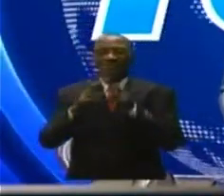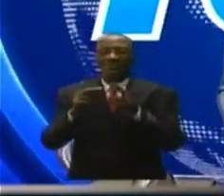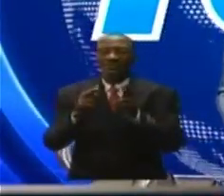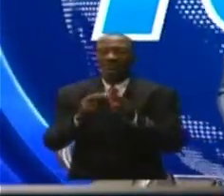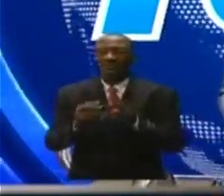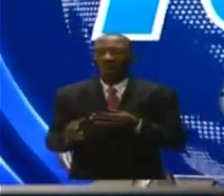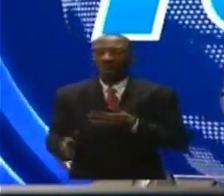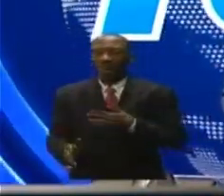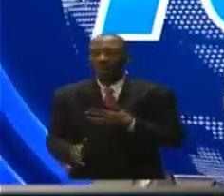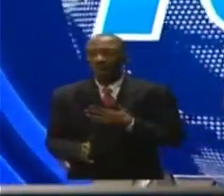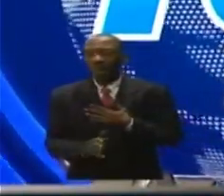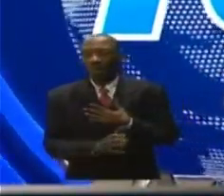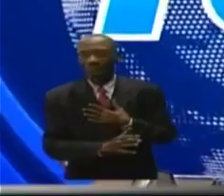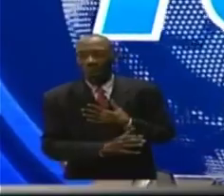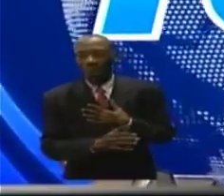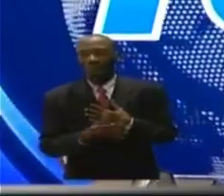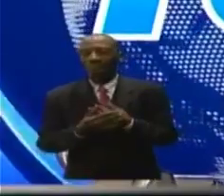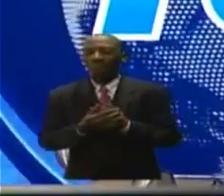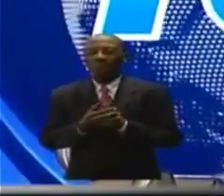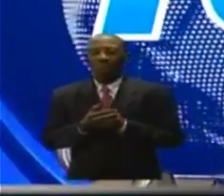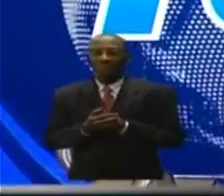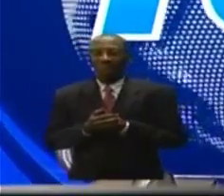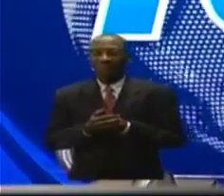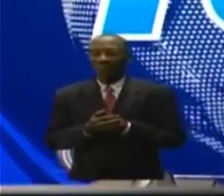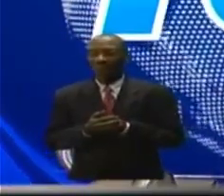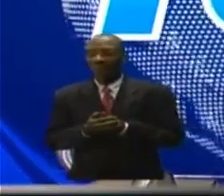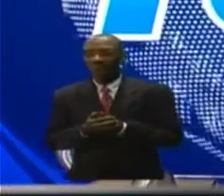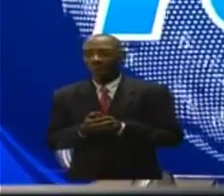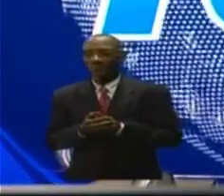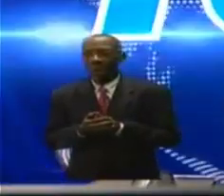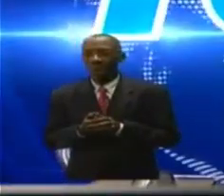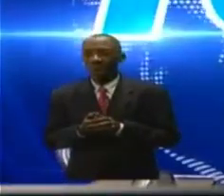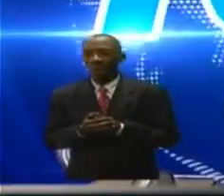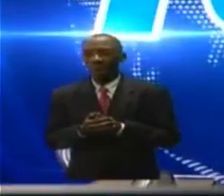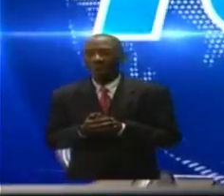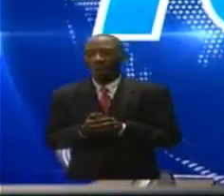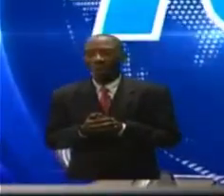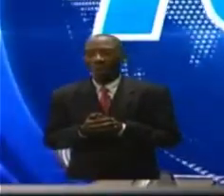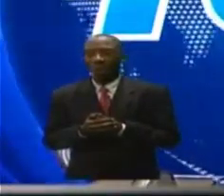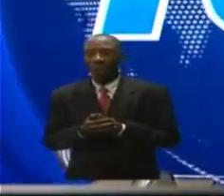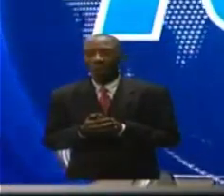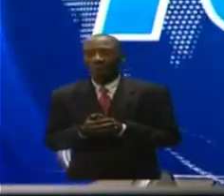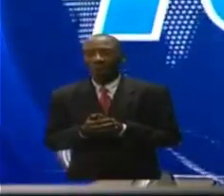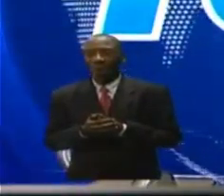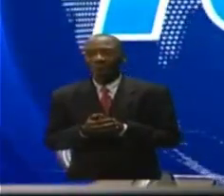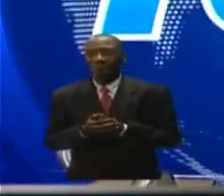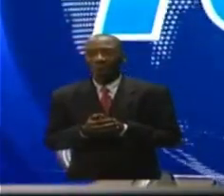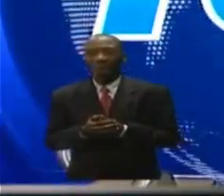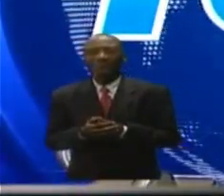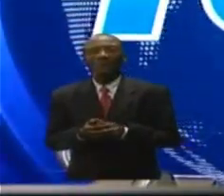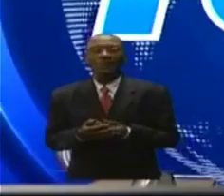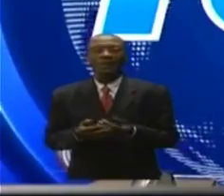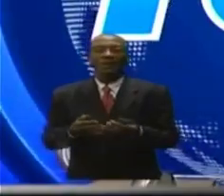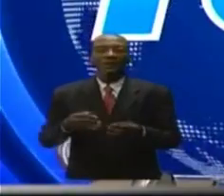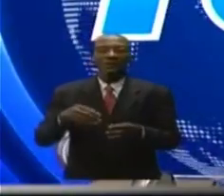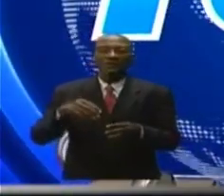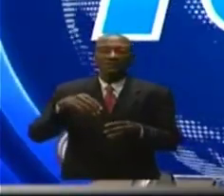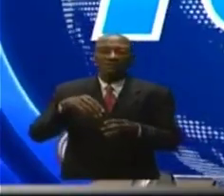Pour lutter contre la faim et améliorer la desserte agricole dans le Chudubongi, le